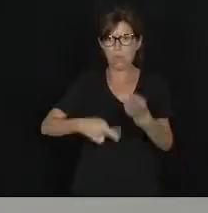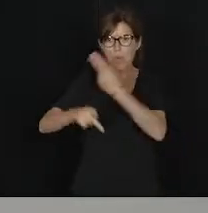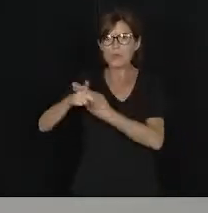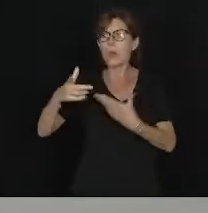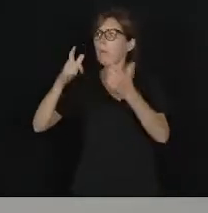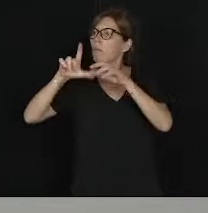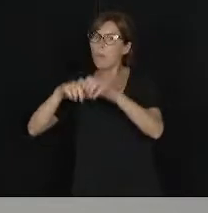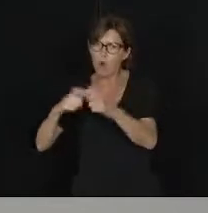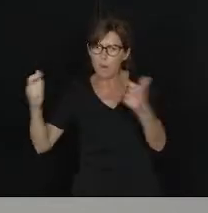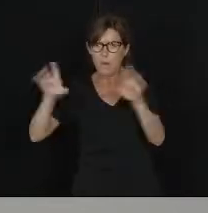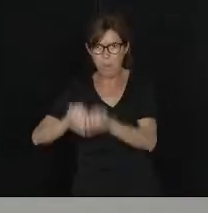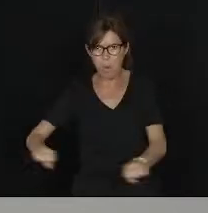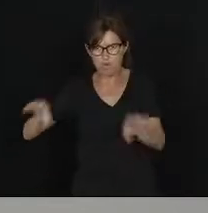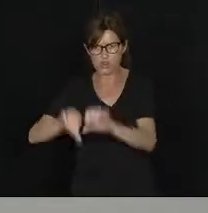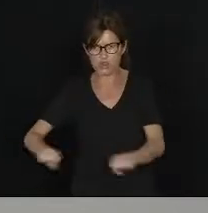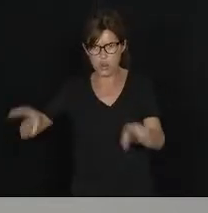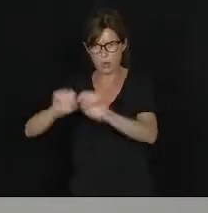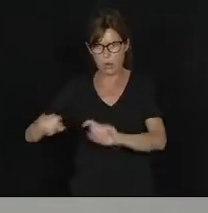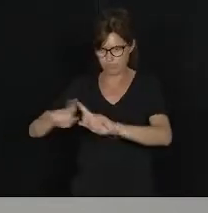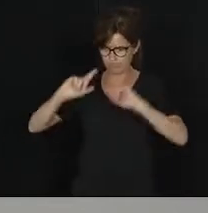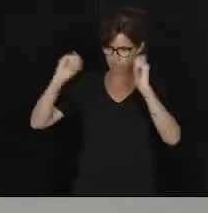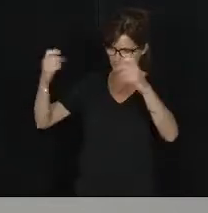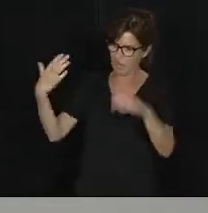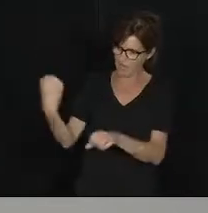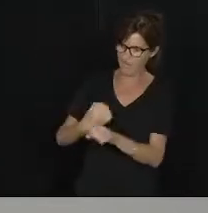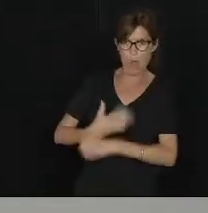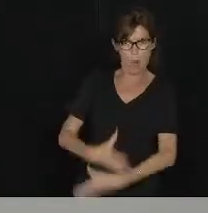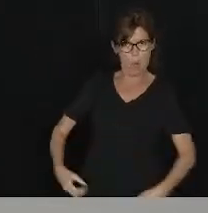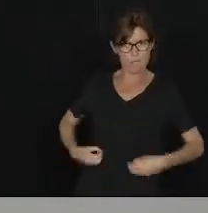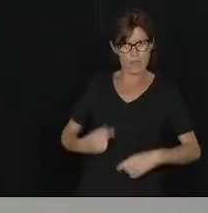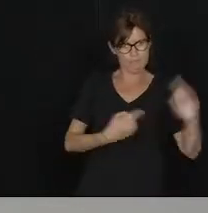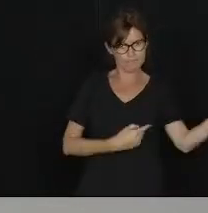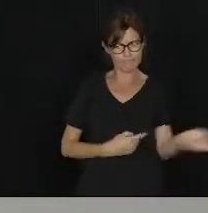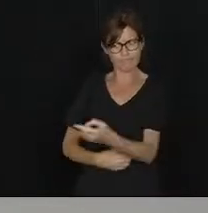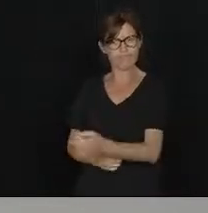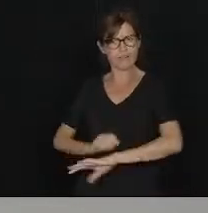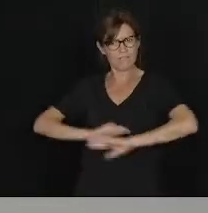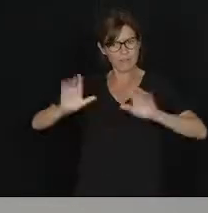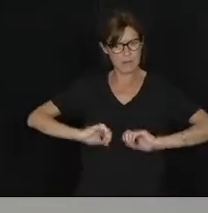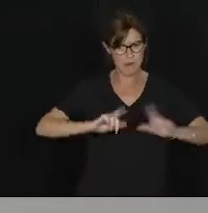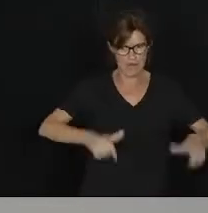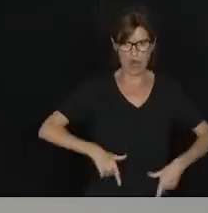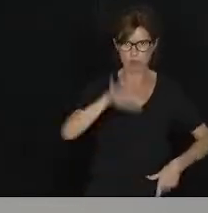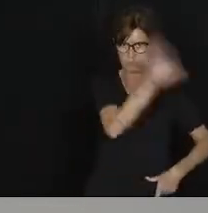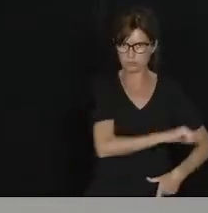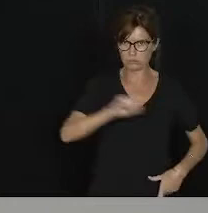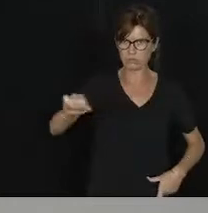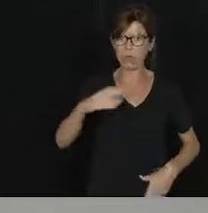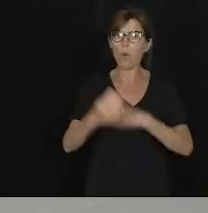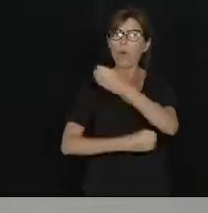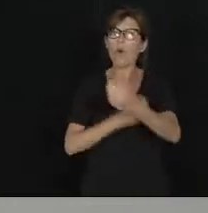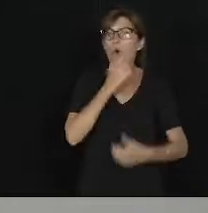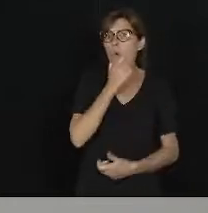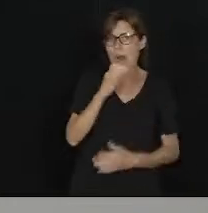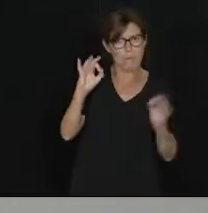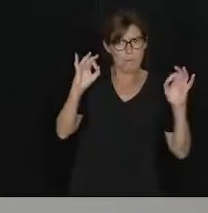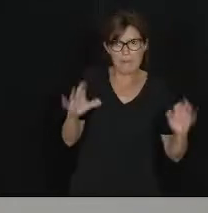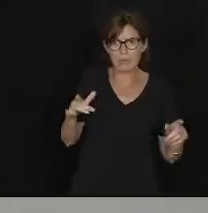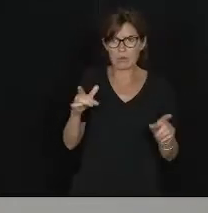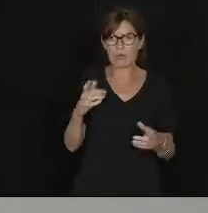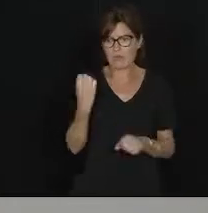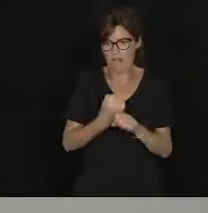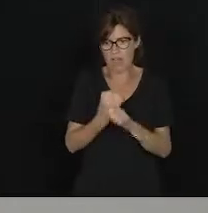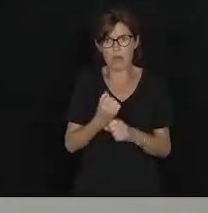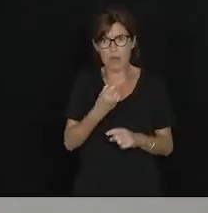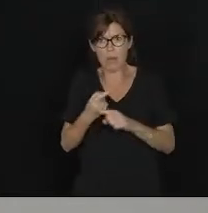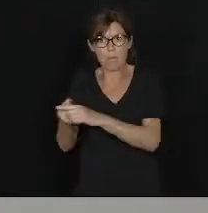production pour la guerre, en le transformant en travailleur précocement, hein, soit en half-time system en Grande-Bretagne, hein, temps partagé